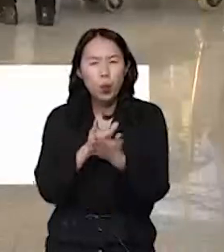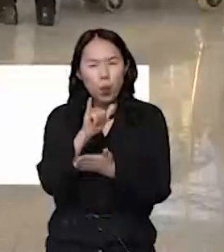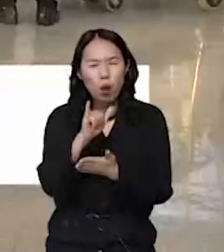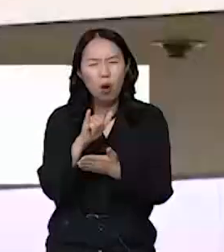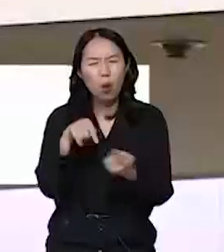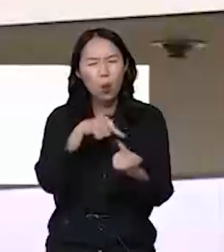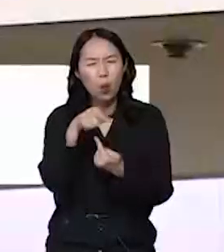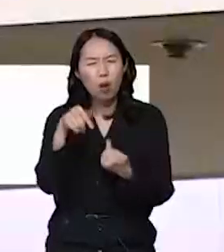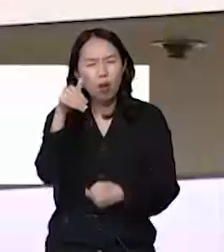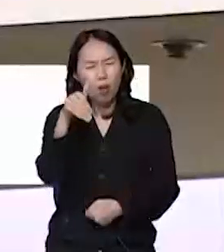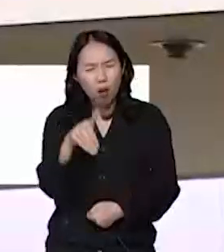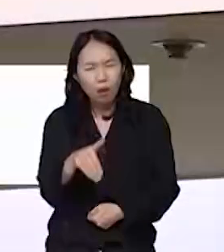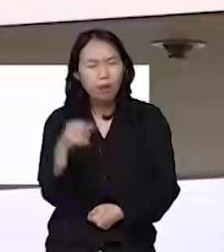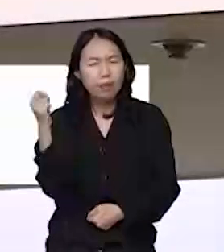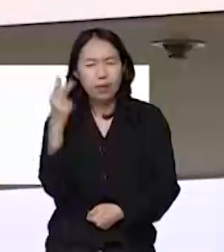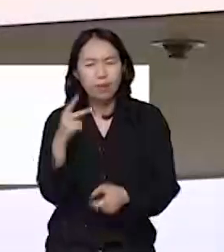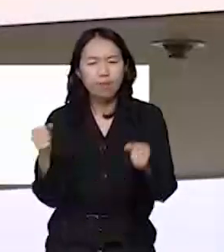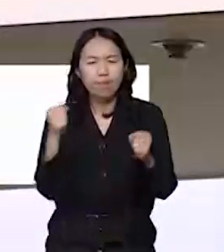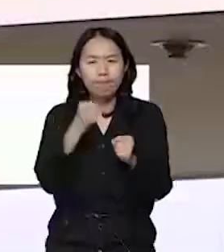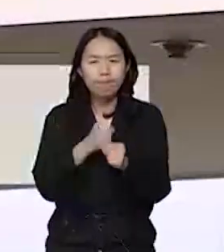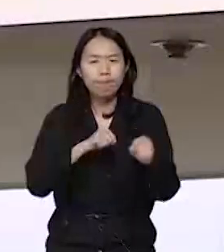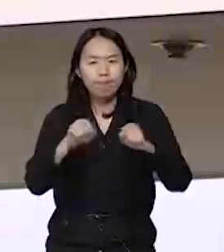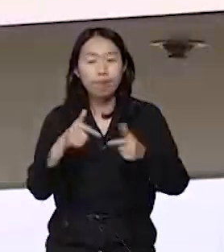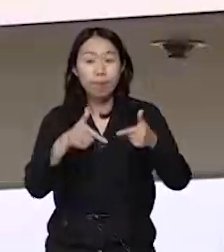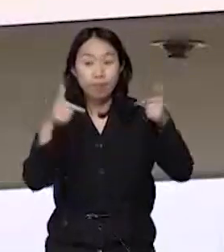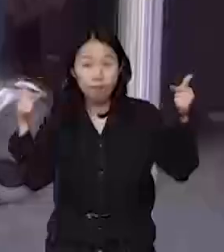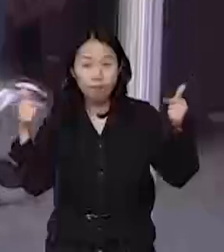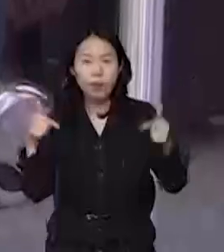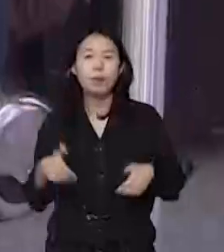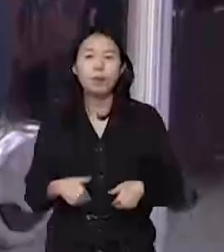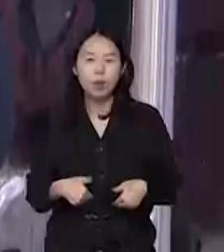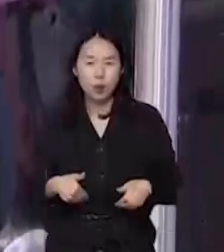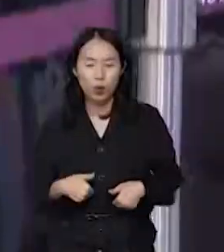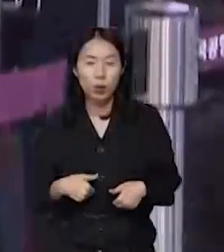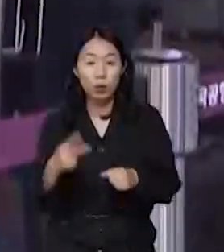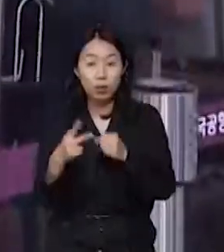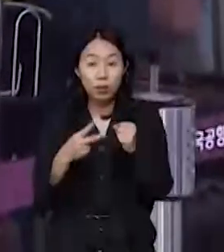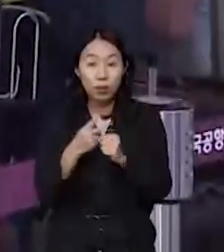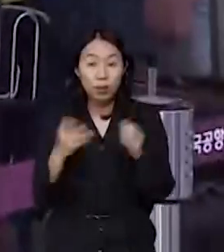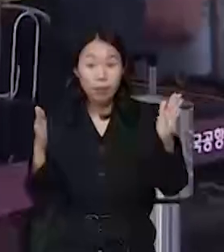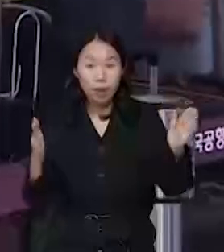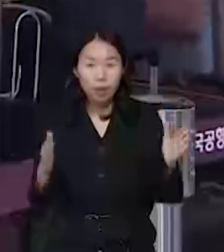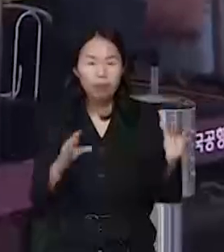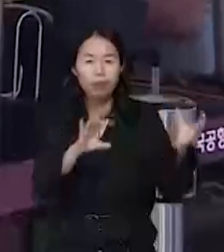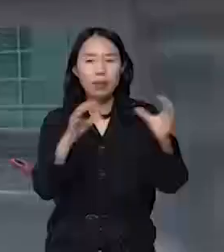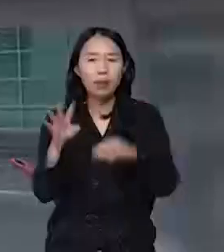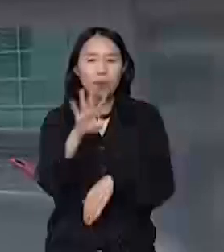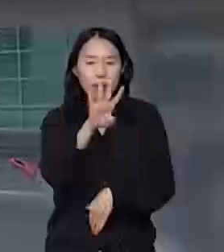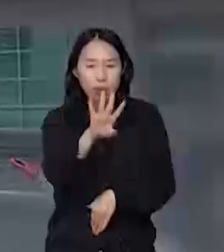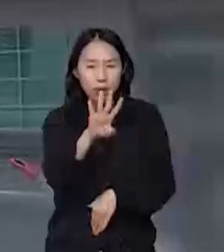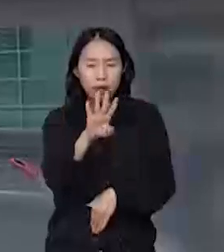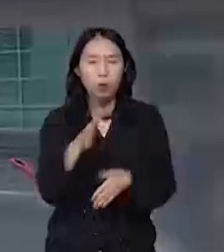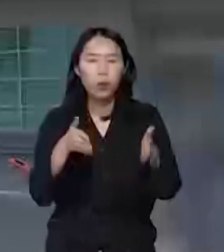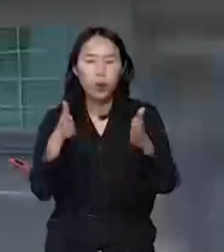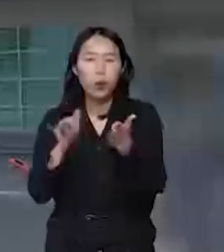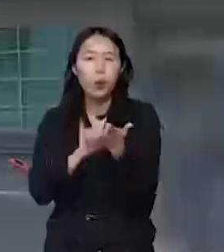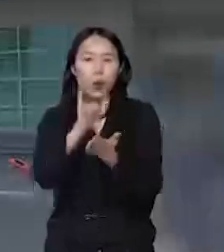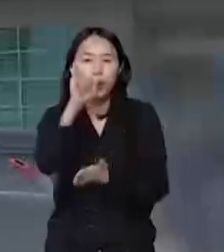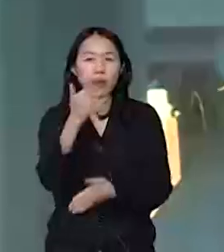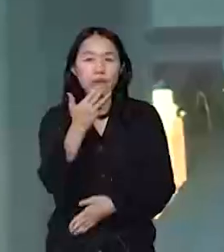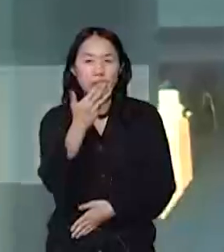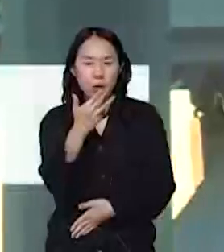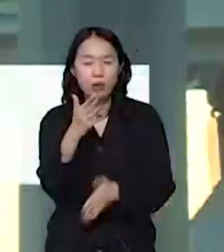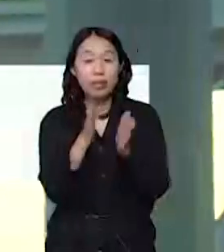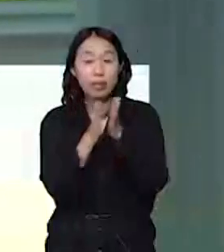무안 국제공항 활성화가 무엇보다 시급합니다. 2년여 만에 4개국 8개 노선의 전세기가 다시